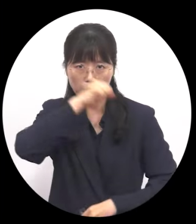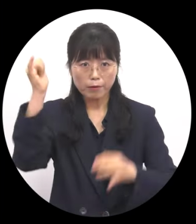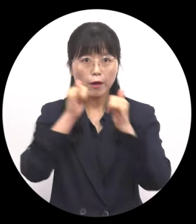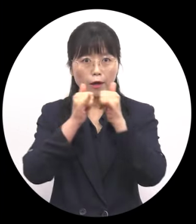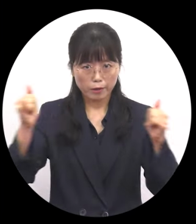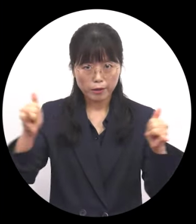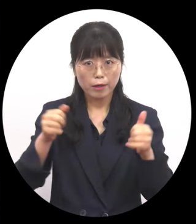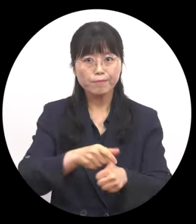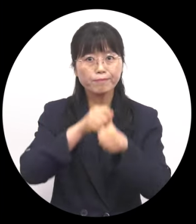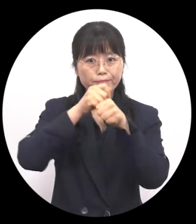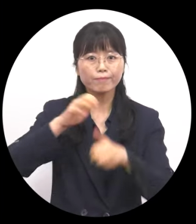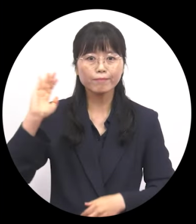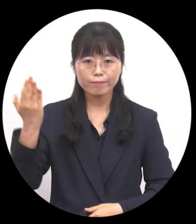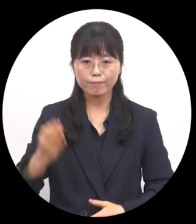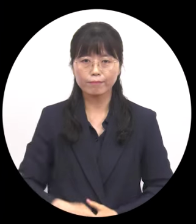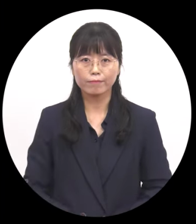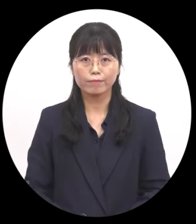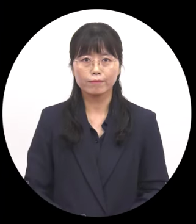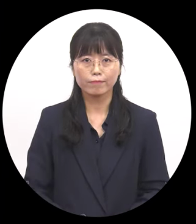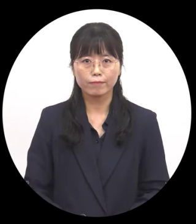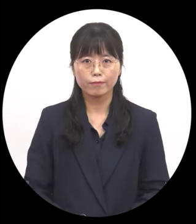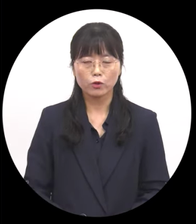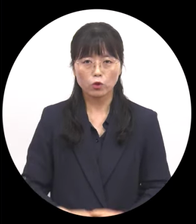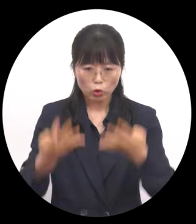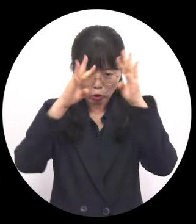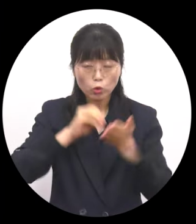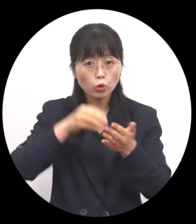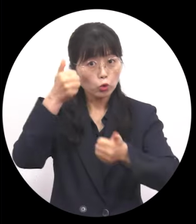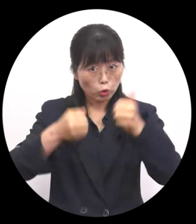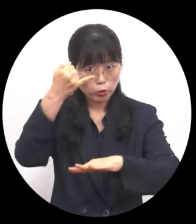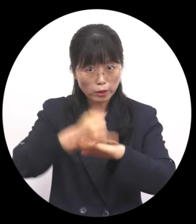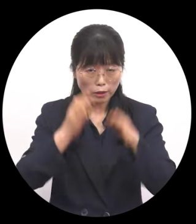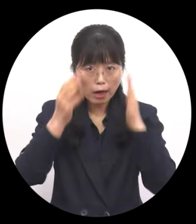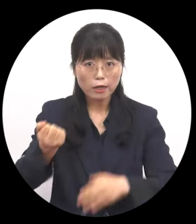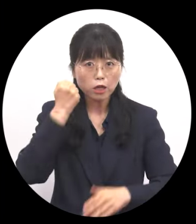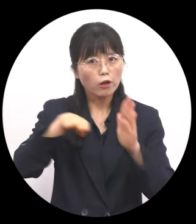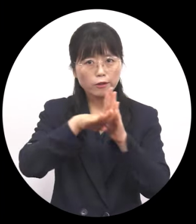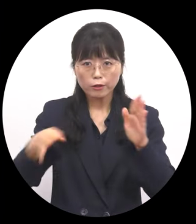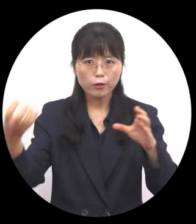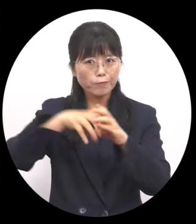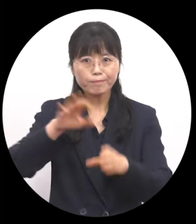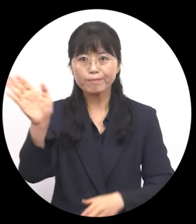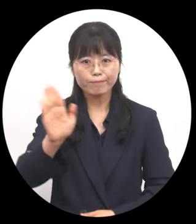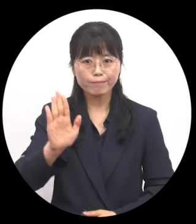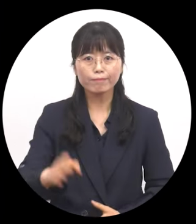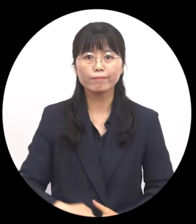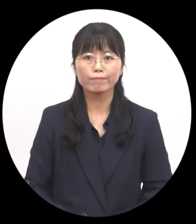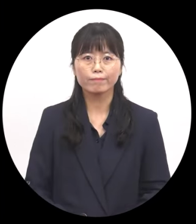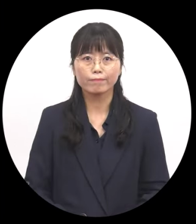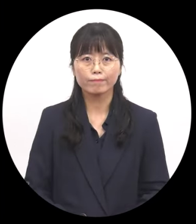합격자를 선발하게 됩니다. 역시 수능 최저학력 기준은 적용되지 않습니다.